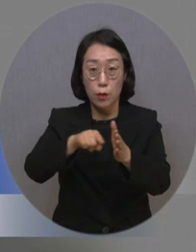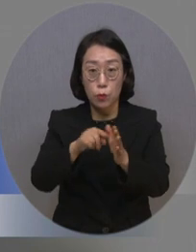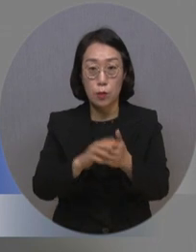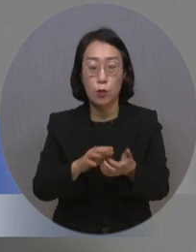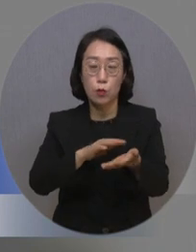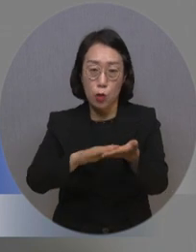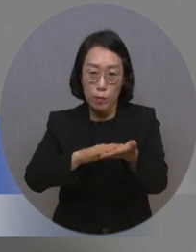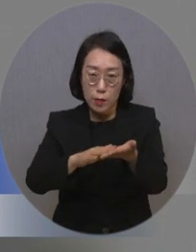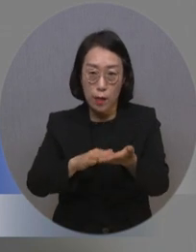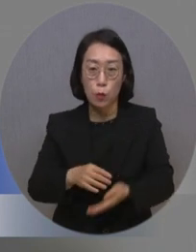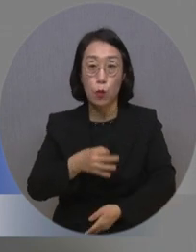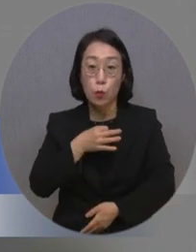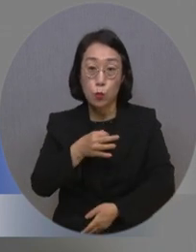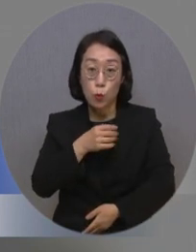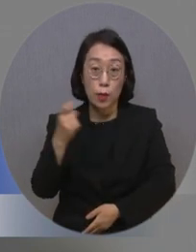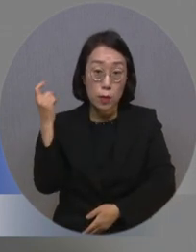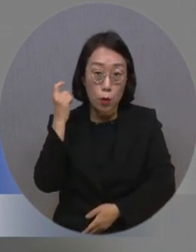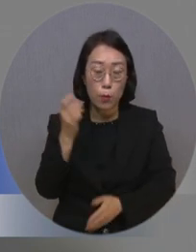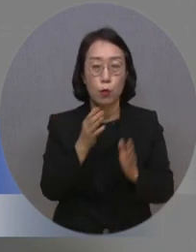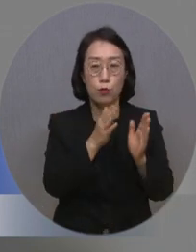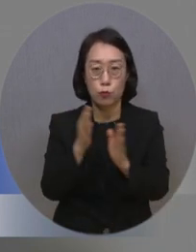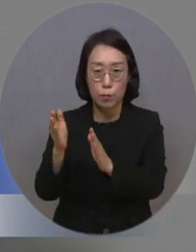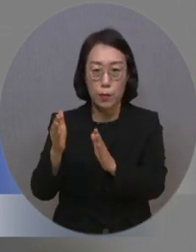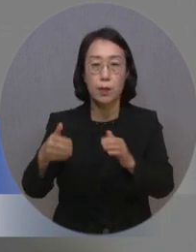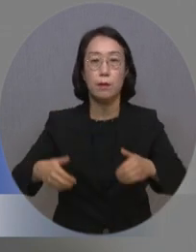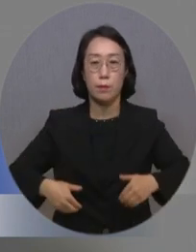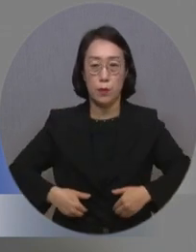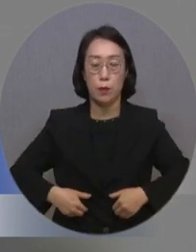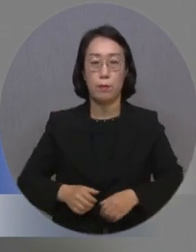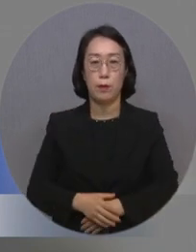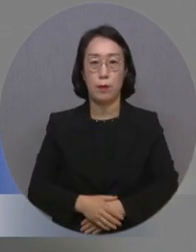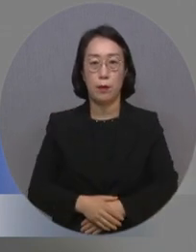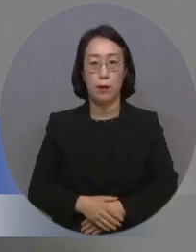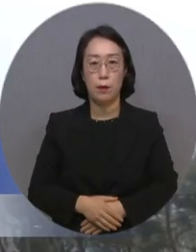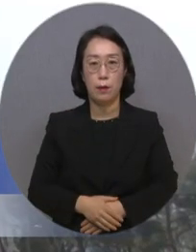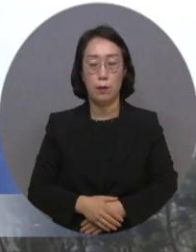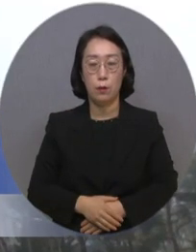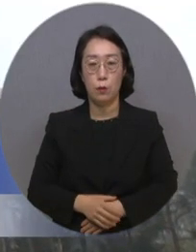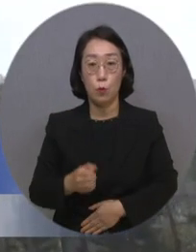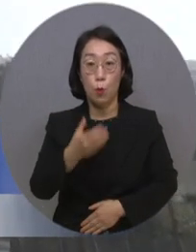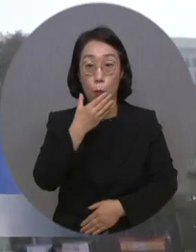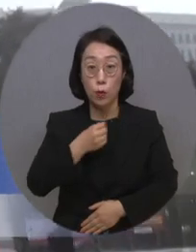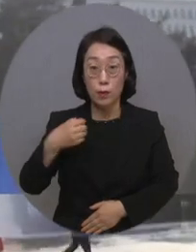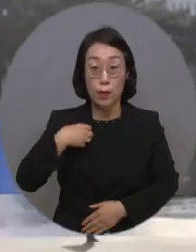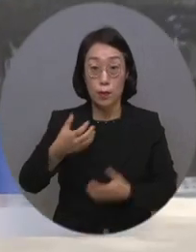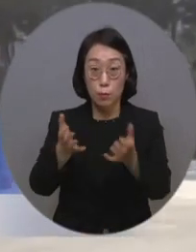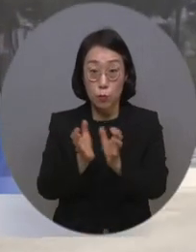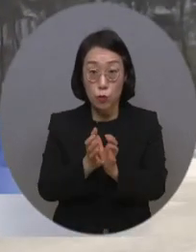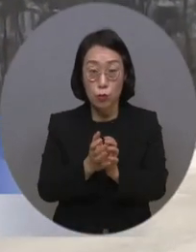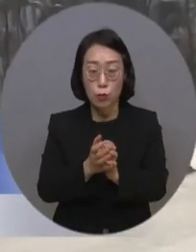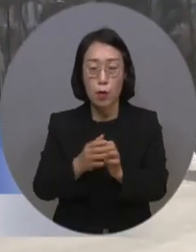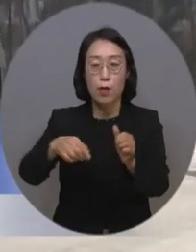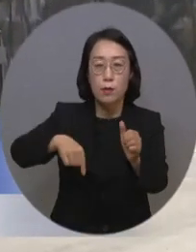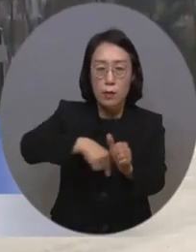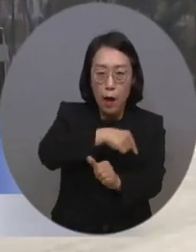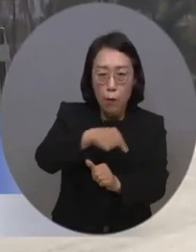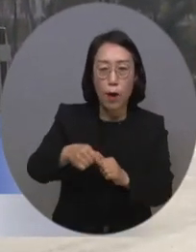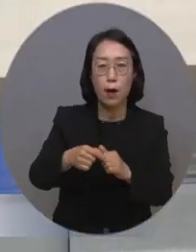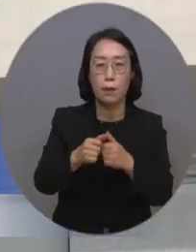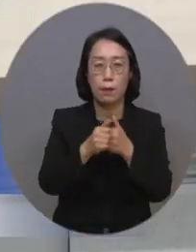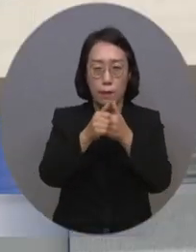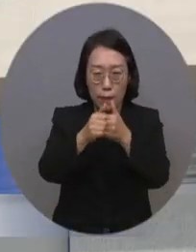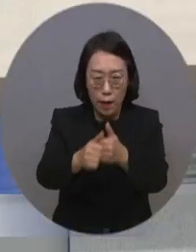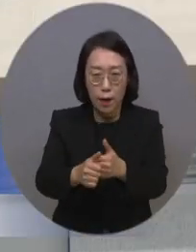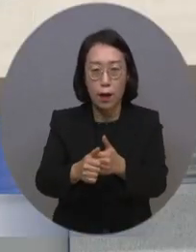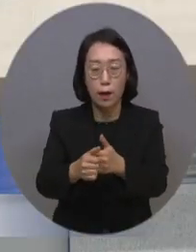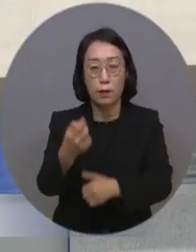위한 점영 블록이 설치되거나 음성 안내 등이 제공돼야 합니다. 한편 복지부는 제공기관의 준비기간이나 현장